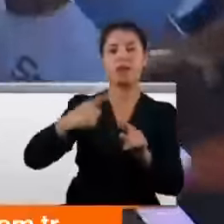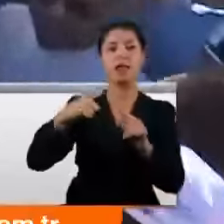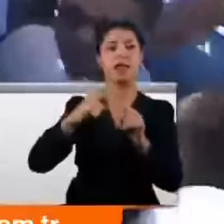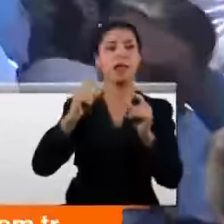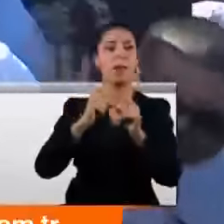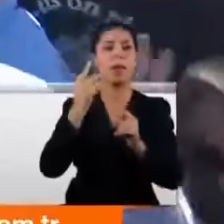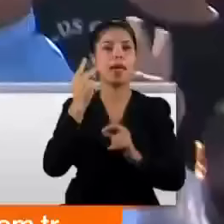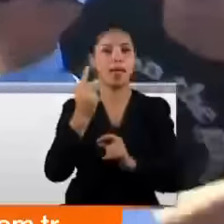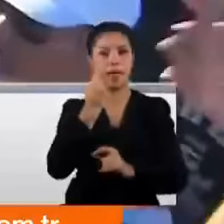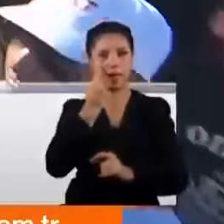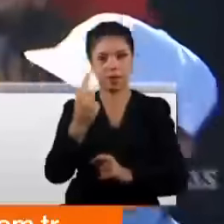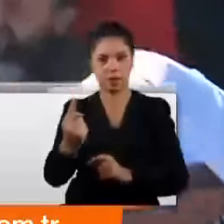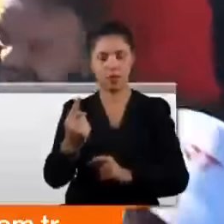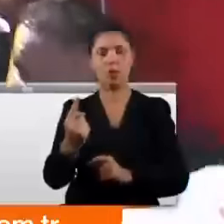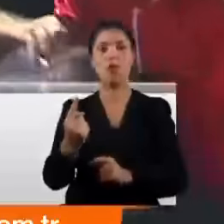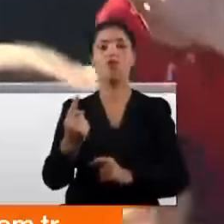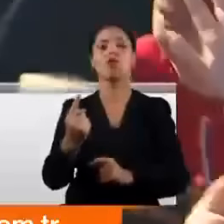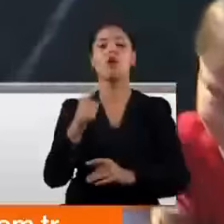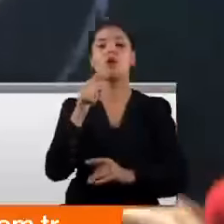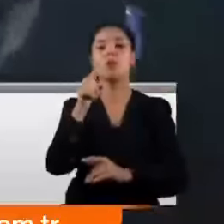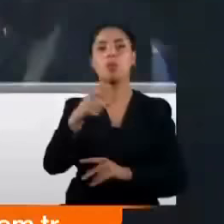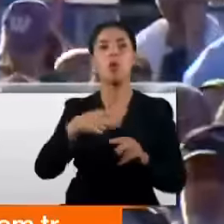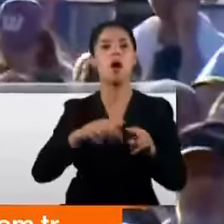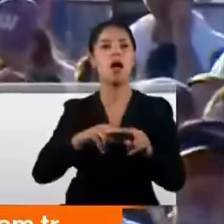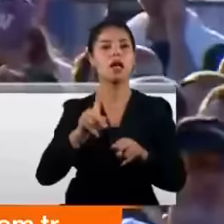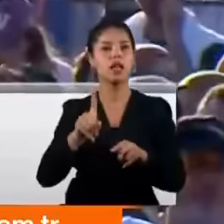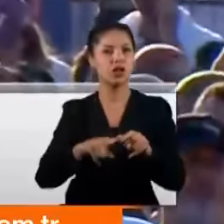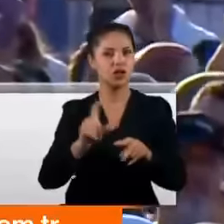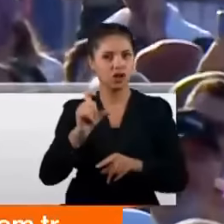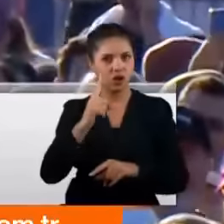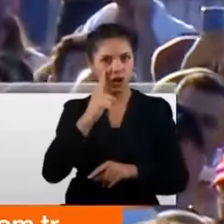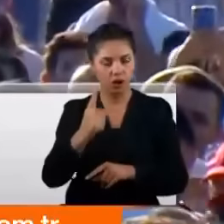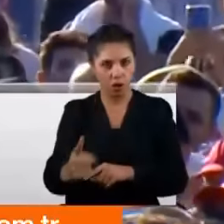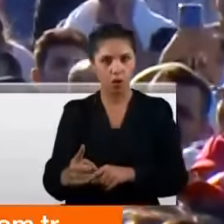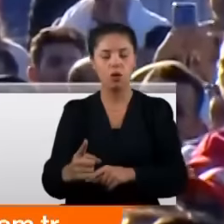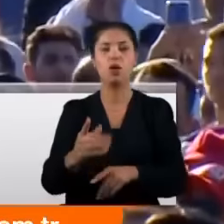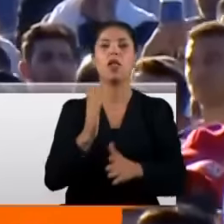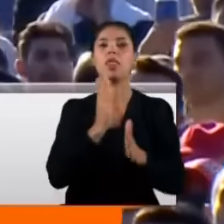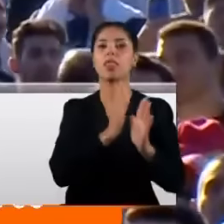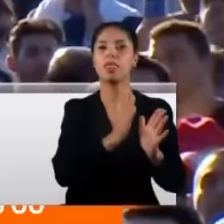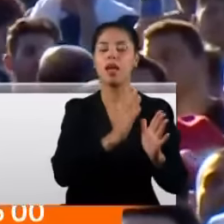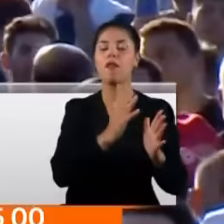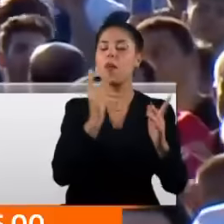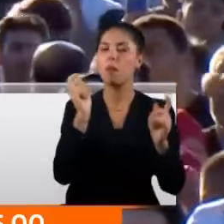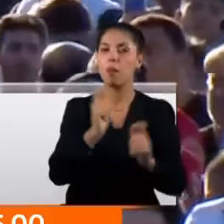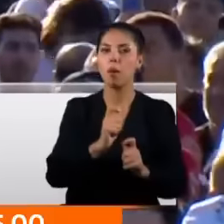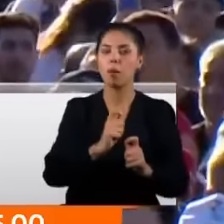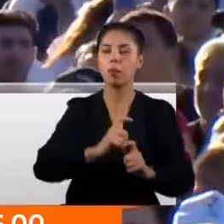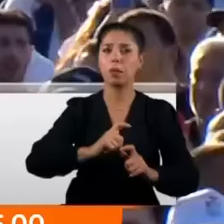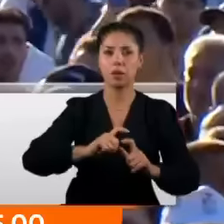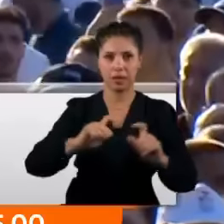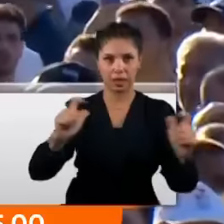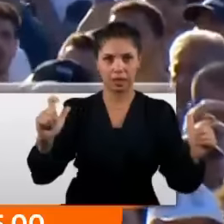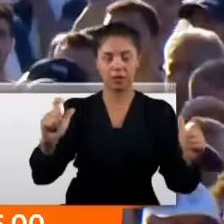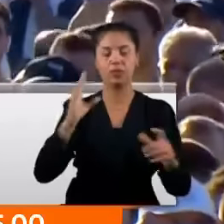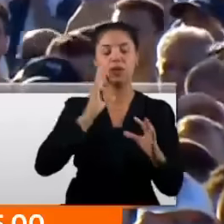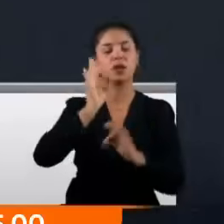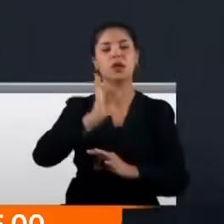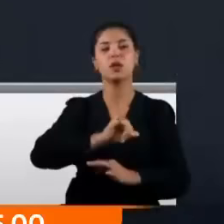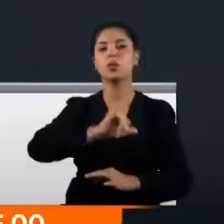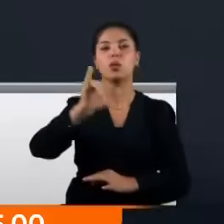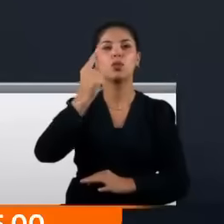TB2'lerle yakaladığımız Akıncı ile sürdürdüğümüz ivmeyi insansız savaş